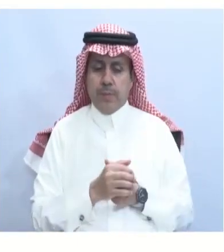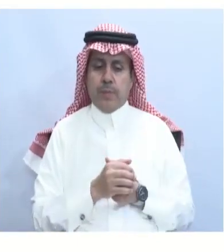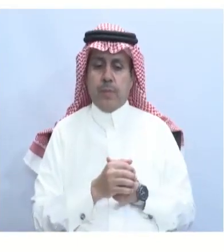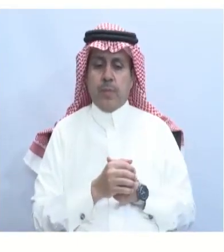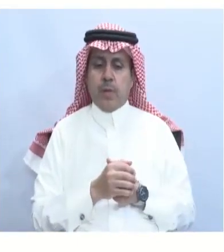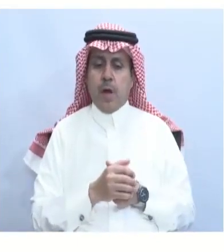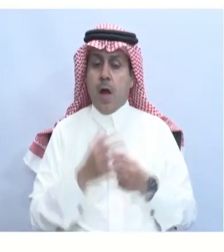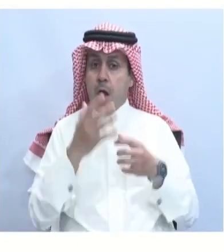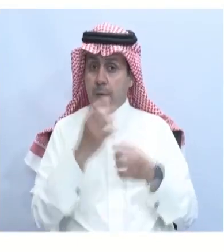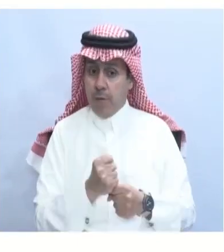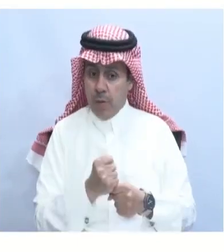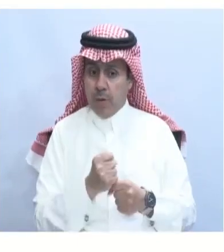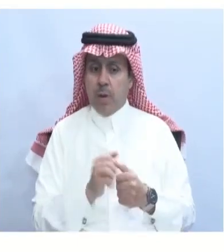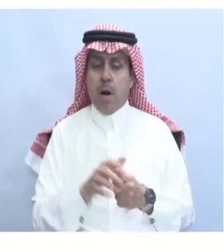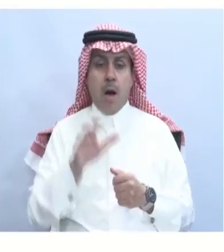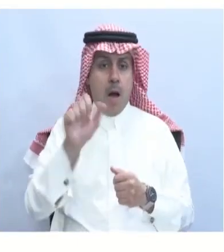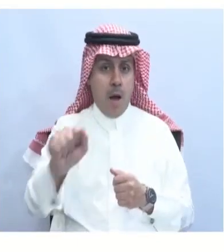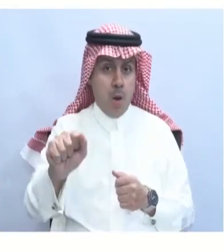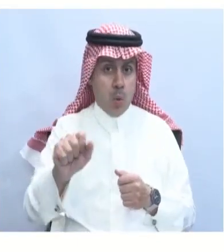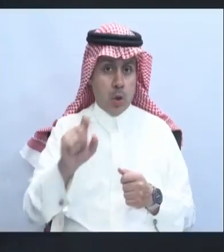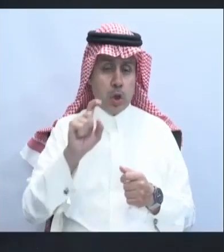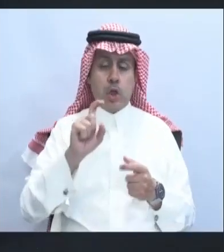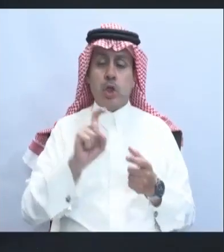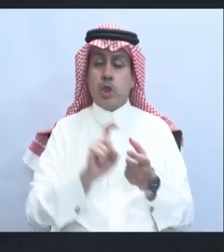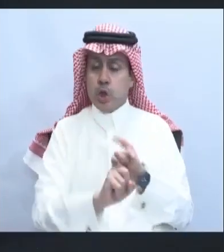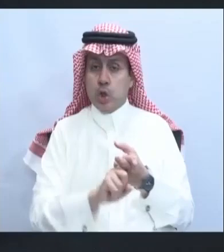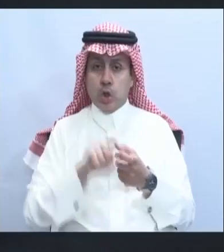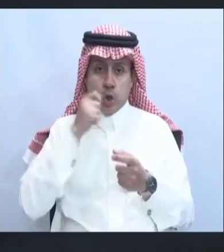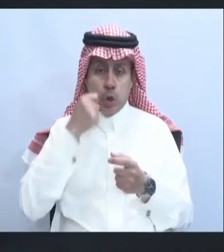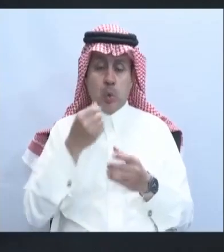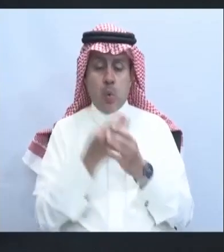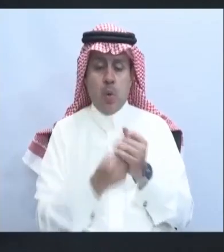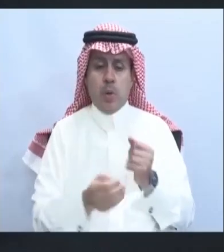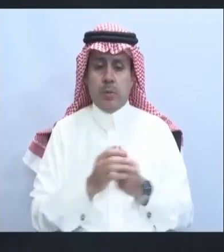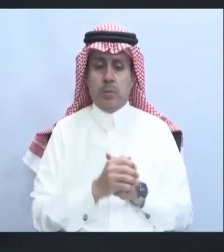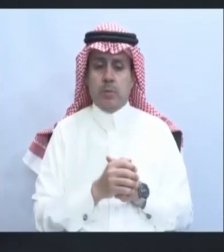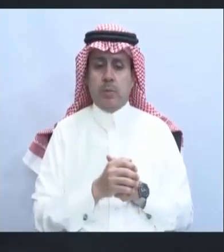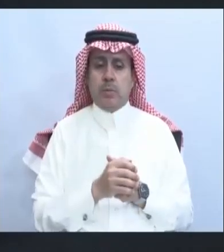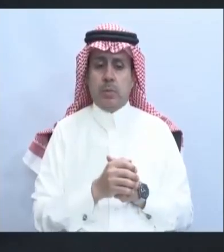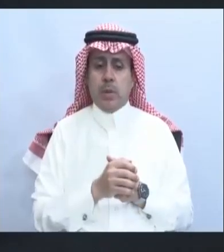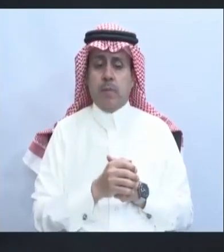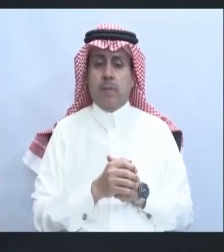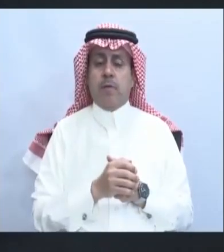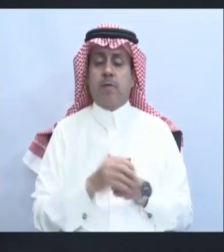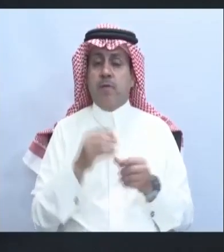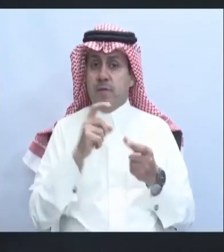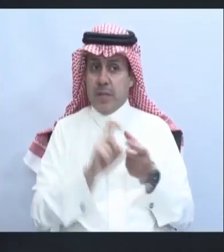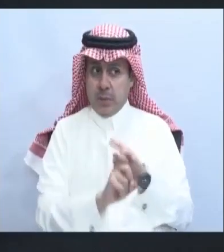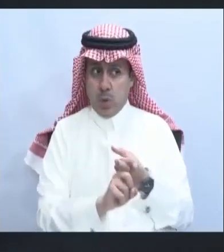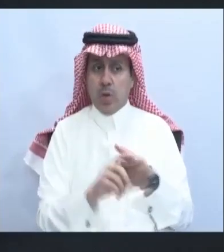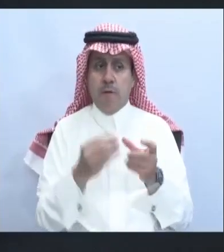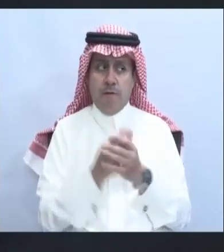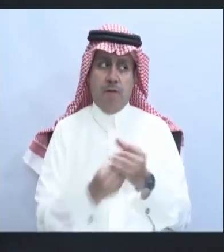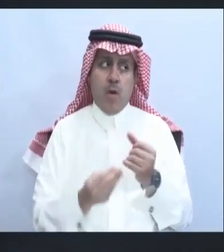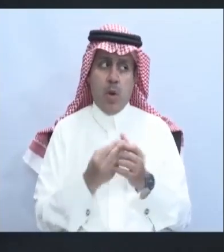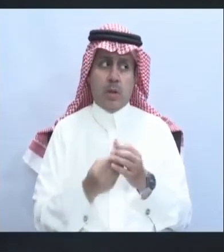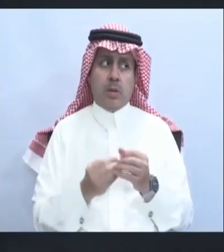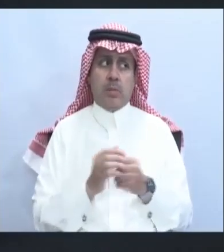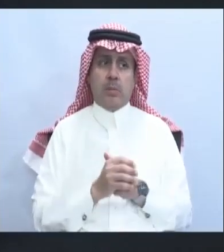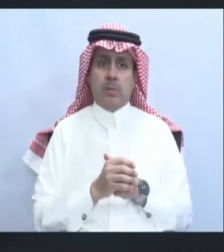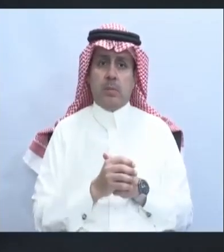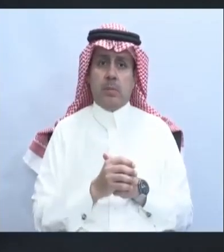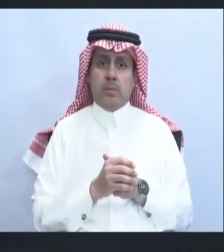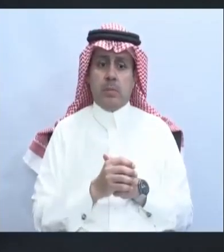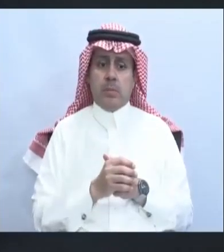ونستنبط حفظ لحق الزوج وحق الولد قد يكون بين الزوجين ولد اولاد ففي هذا